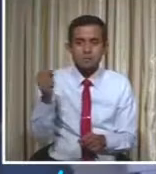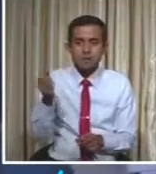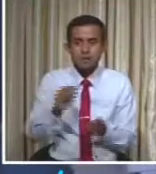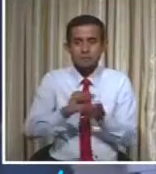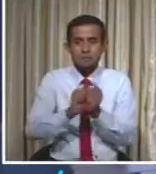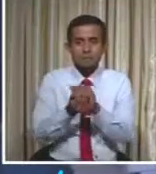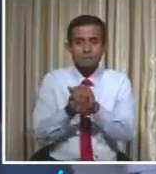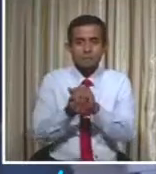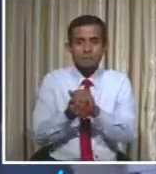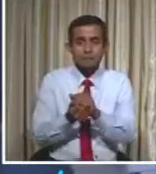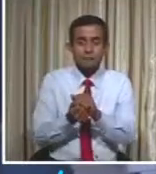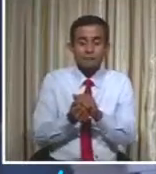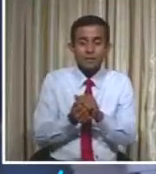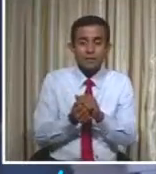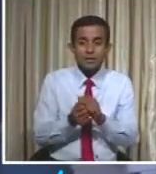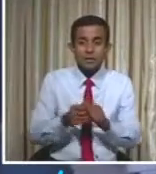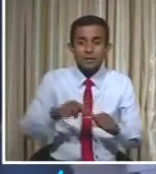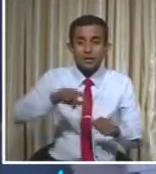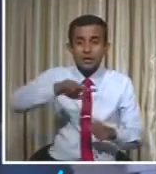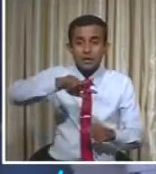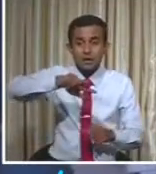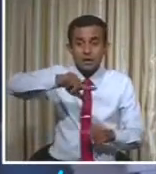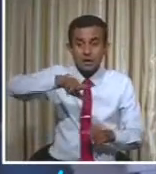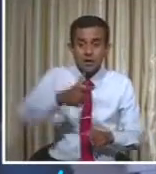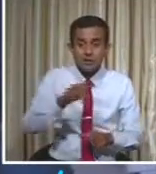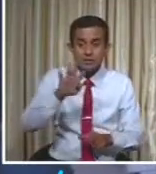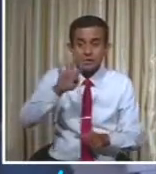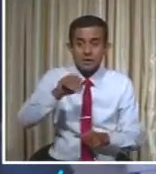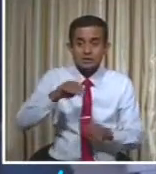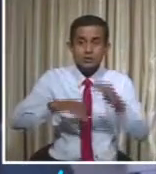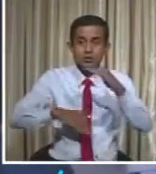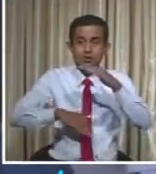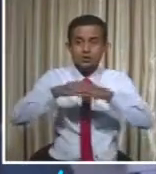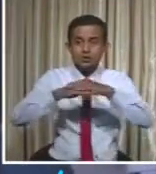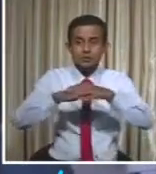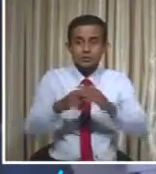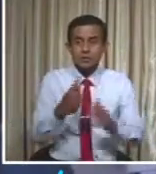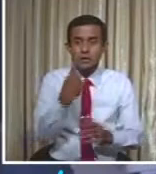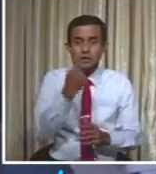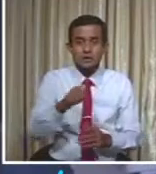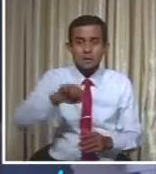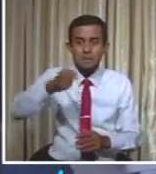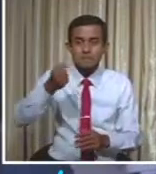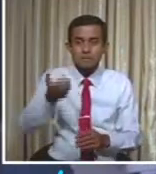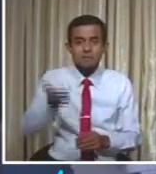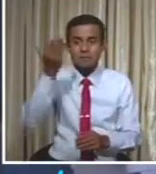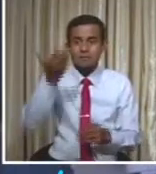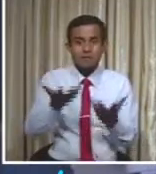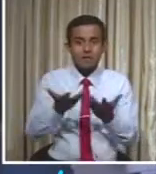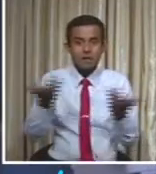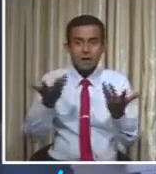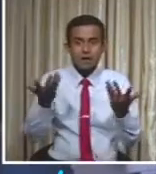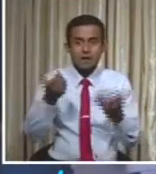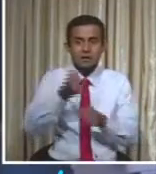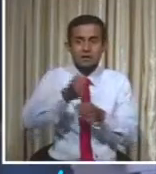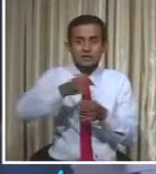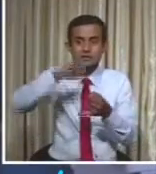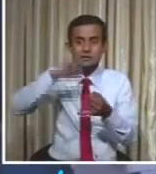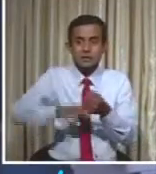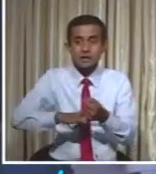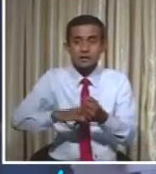කරත් 740ක් විතර උපරිමයකට යන්නේ 1050ට වැඩි වෙන්නේ නැහැ. ඒ නිසා තමයි ගෑස් සිලින්ඩර්